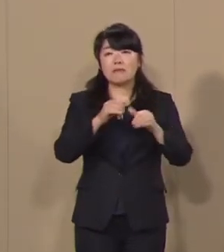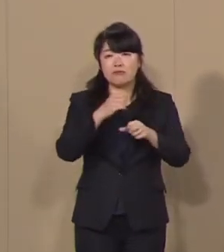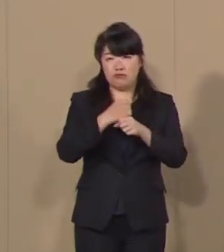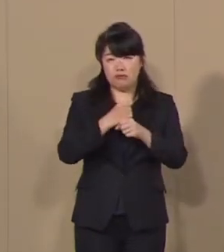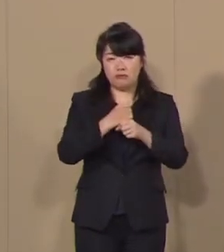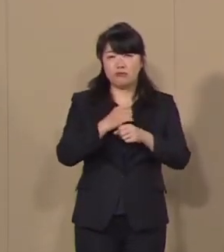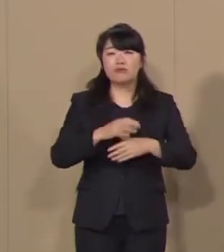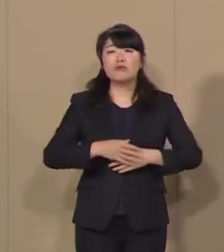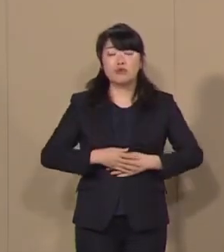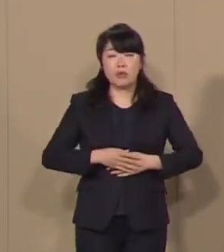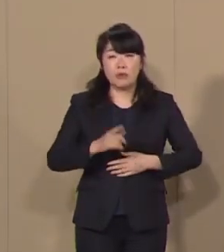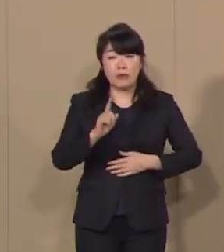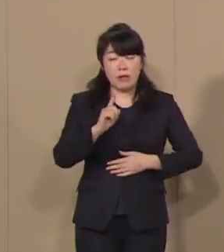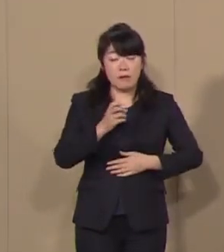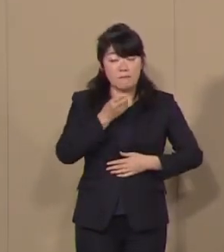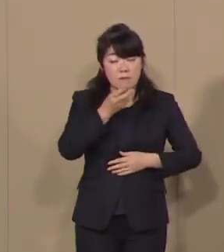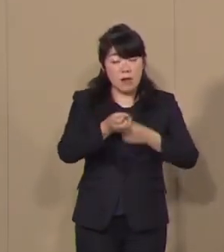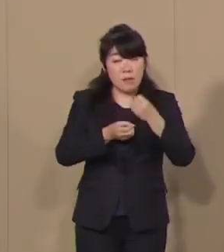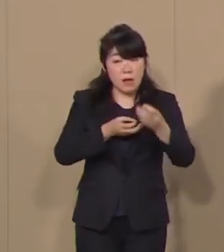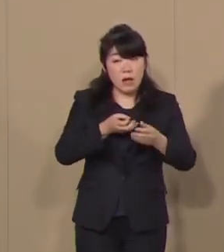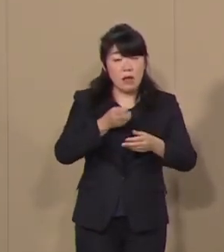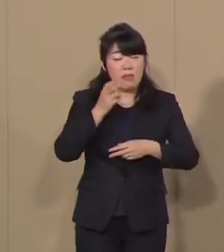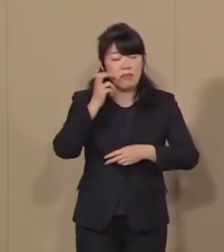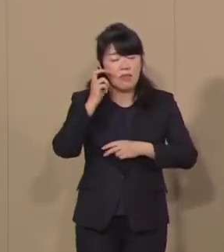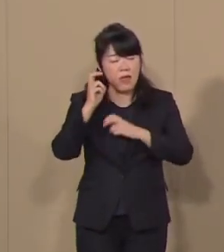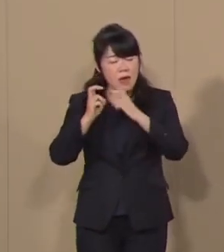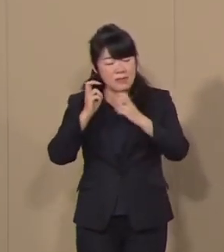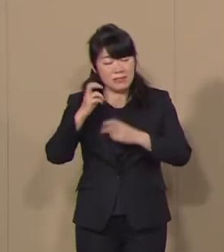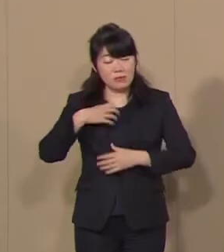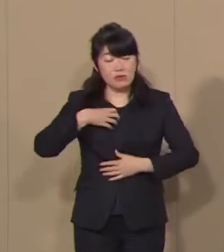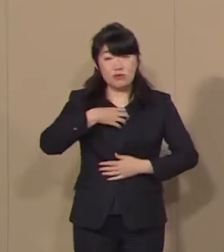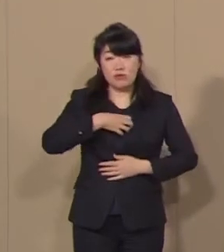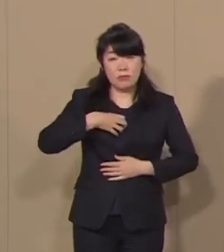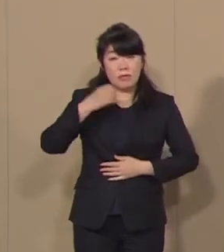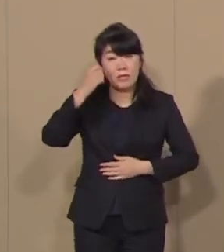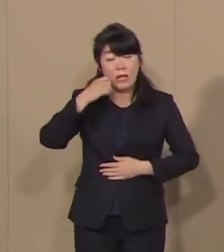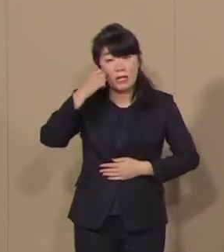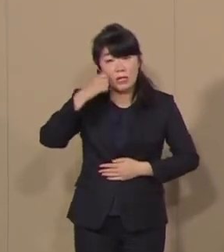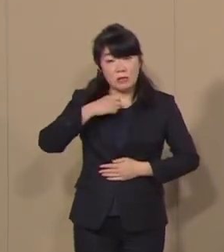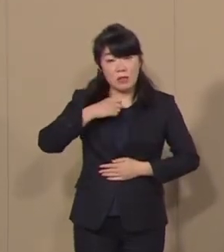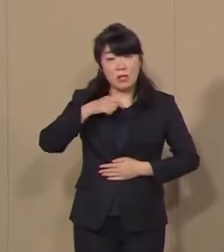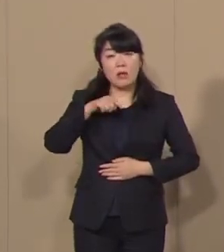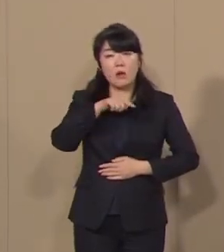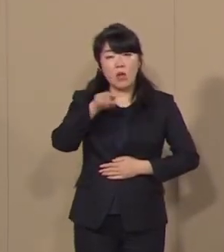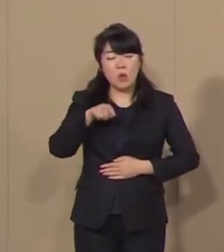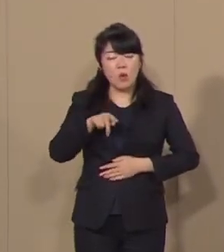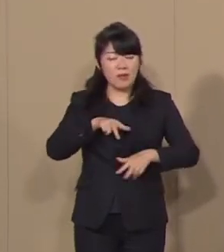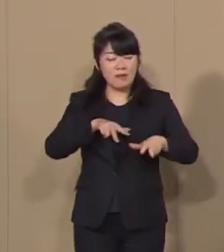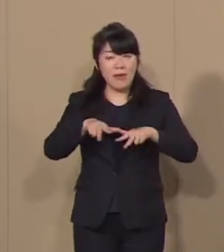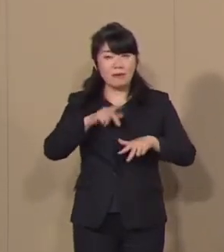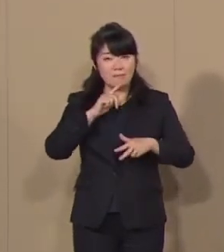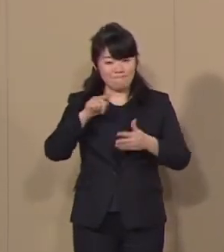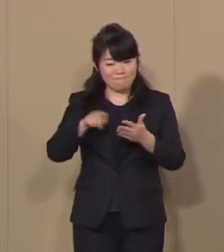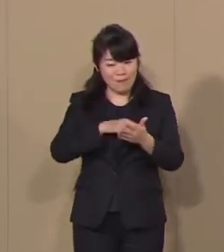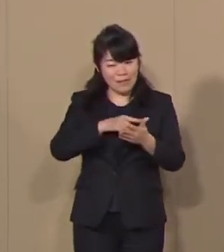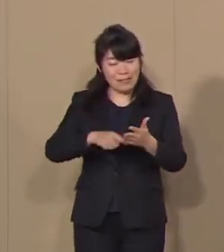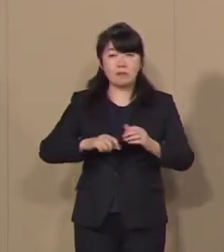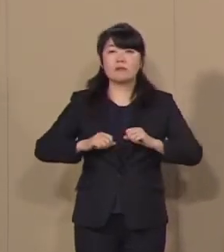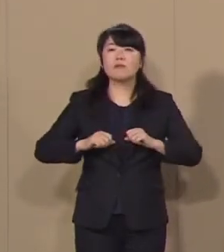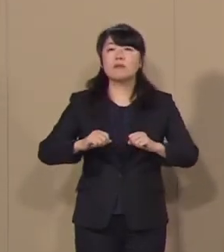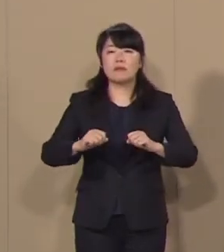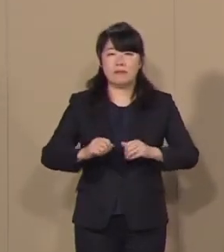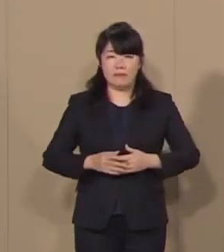ですあなたの弱ねえ悩み苦しみ悲しみを政治で解決をしていき